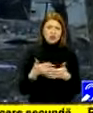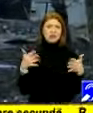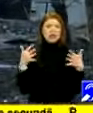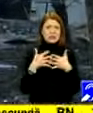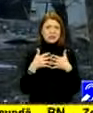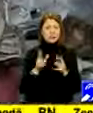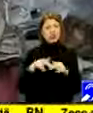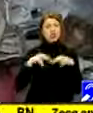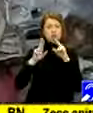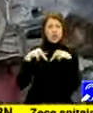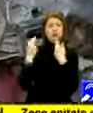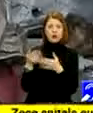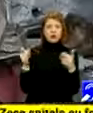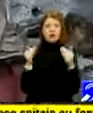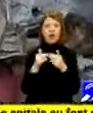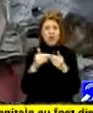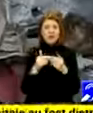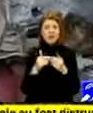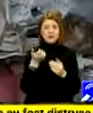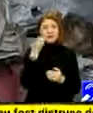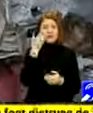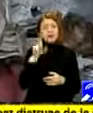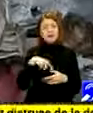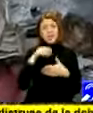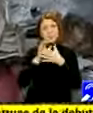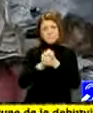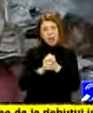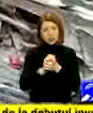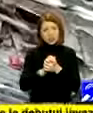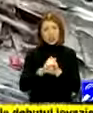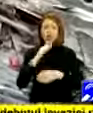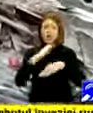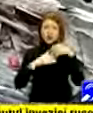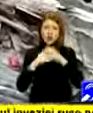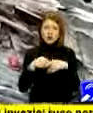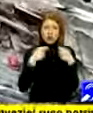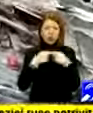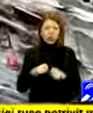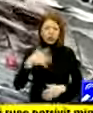Ne vom întoarce la casele noastre când va fi pace și vom reconstrui tot